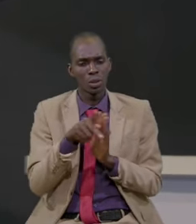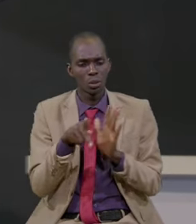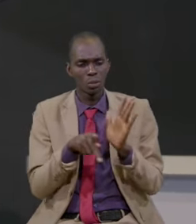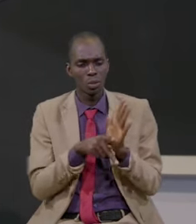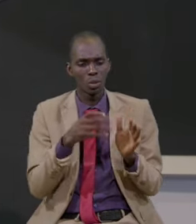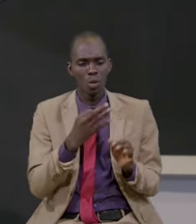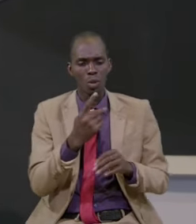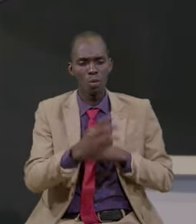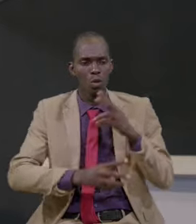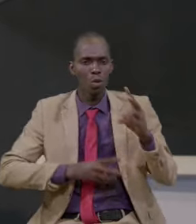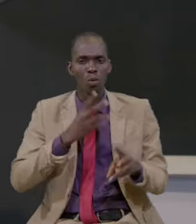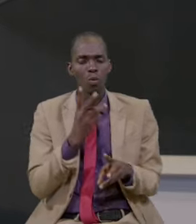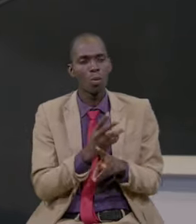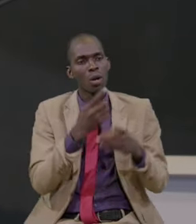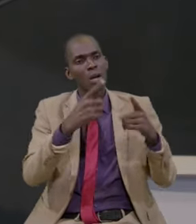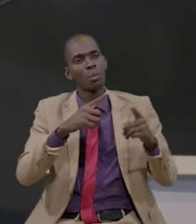parole? Oui.